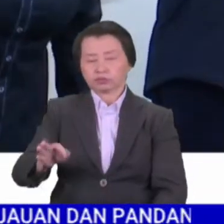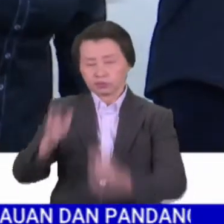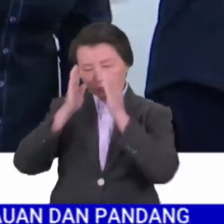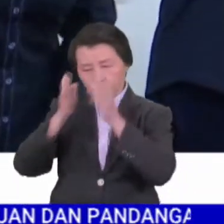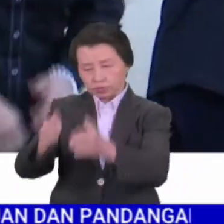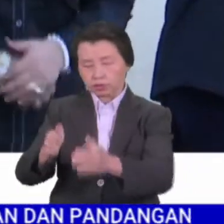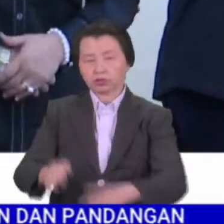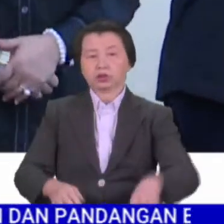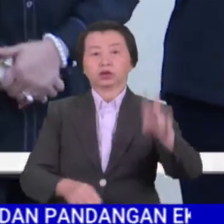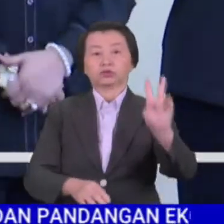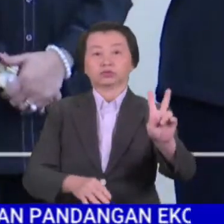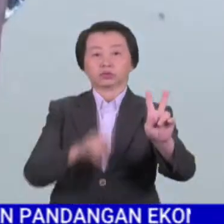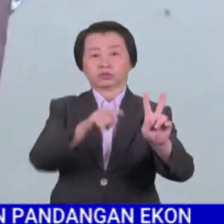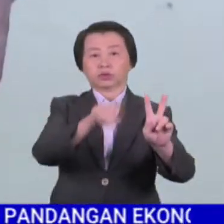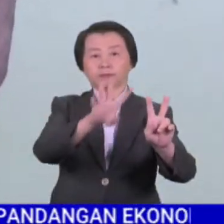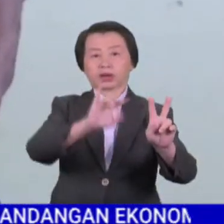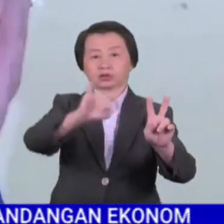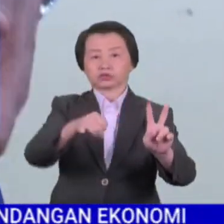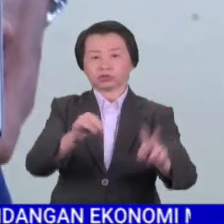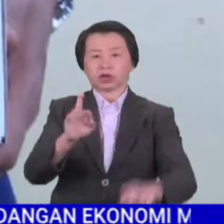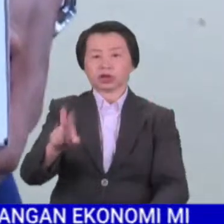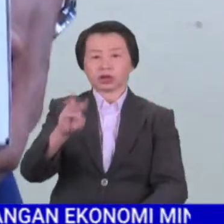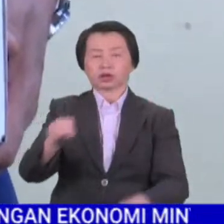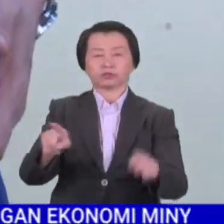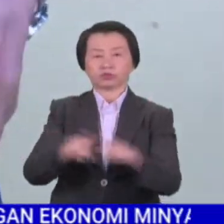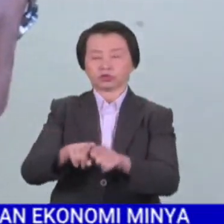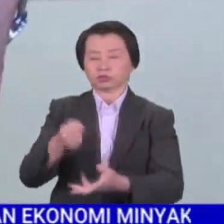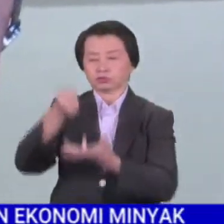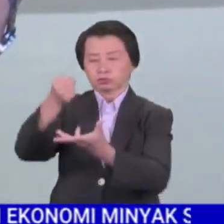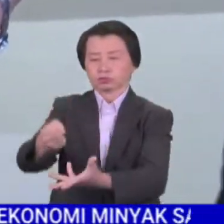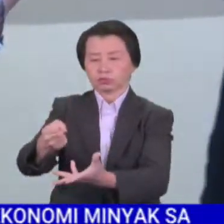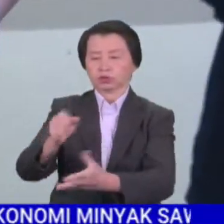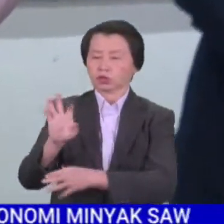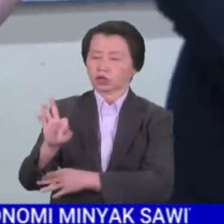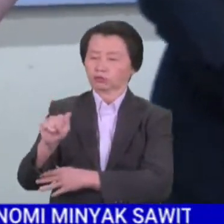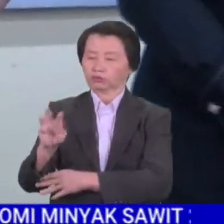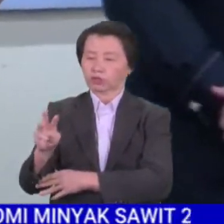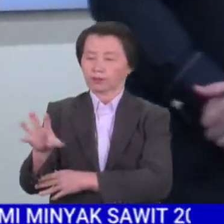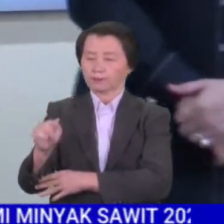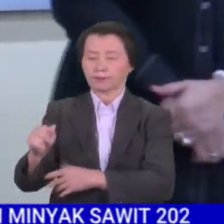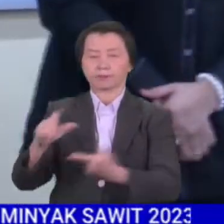Prihatin. RM2.45 juta ringgit turut diperuntukkan melalui Pharma,